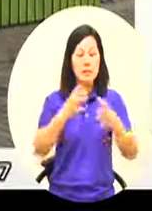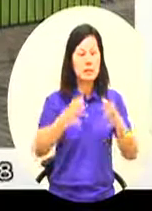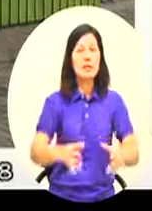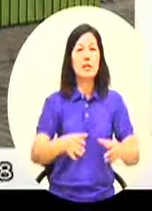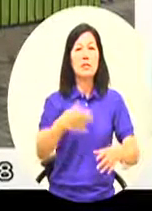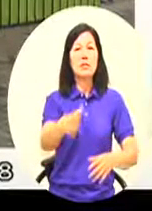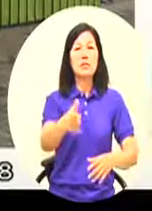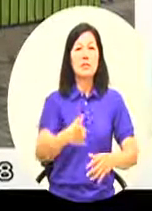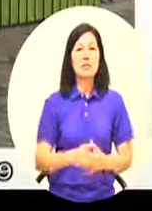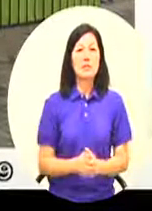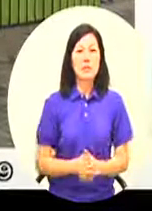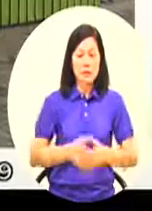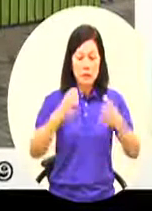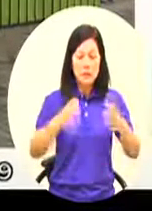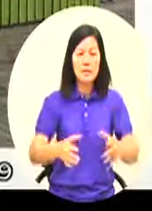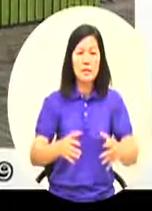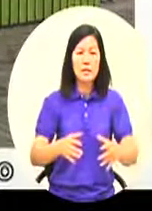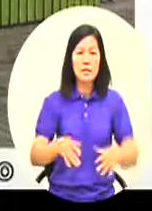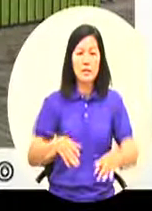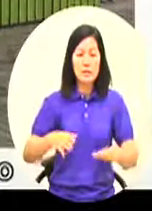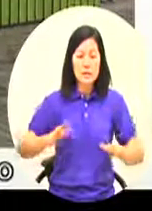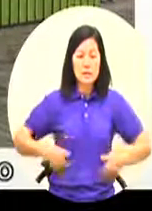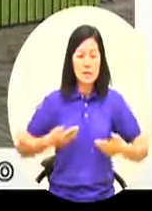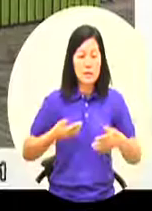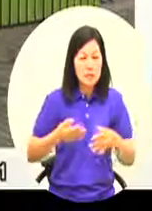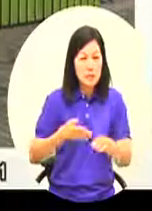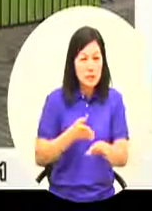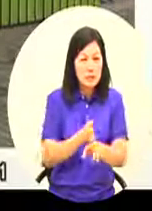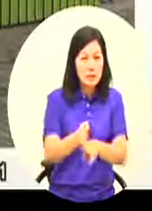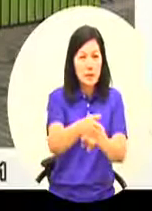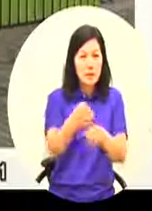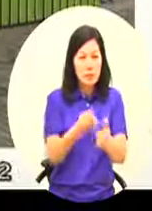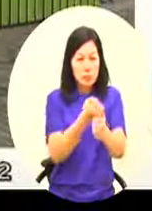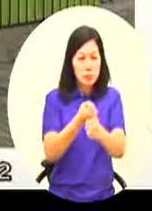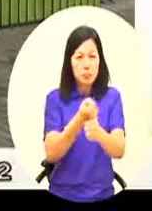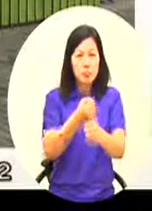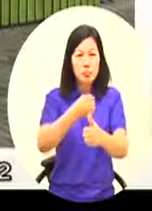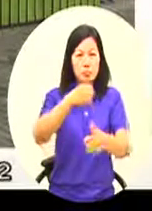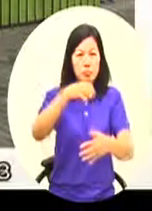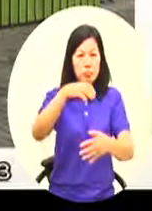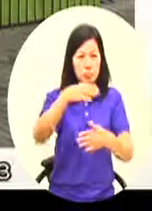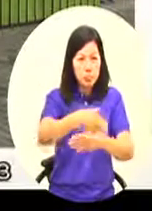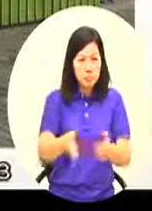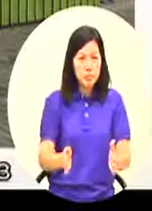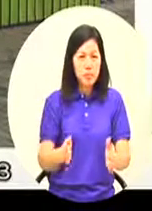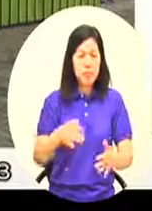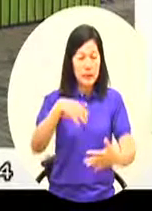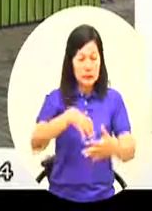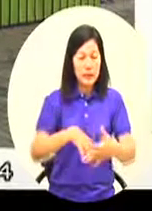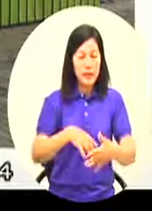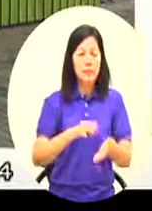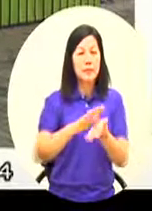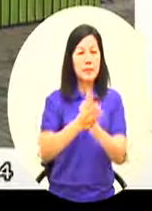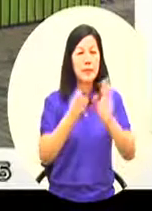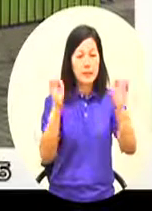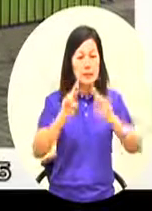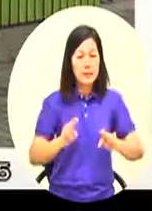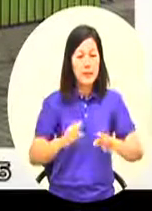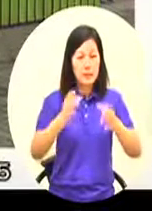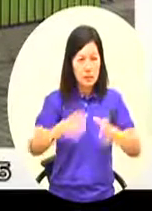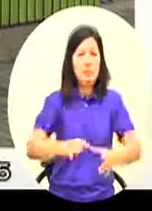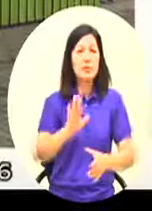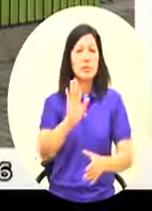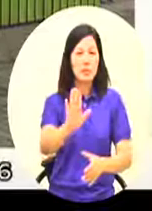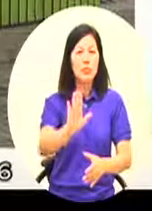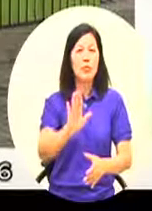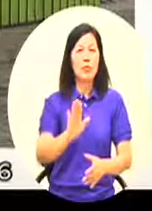吼。设置所谓轻轨的控制室啦，当然里面是有变电设施，里面是